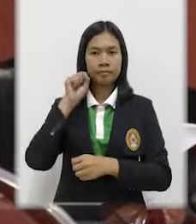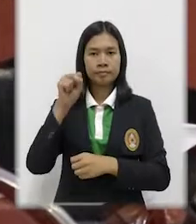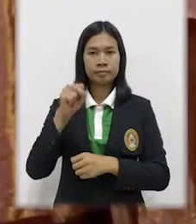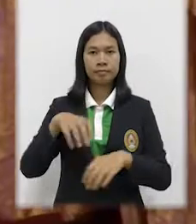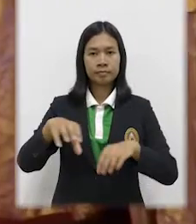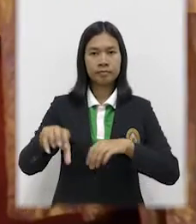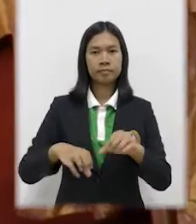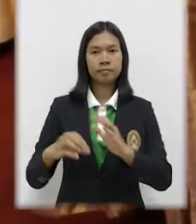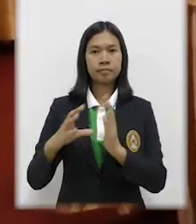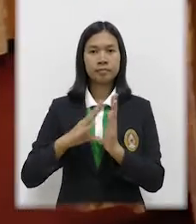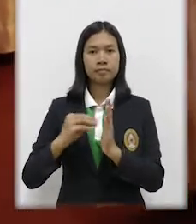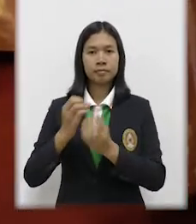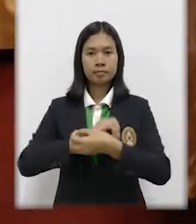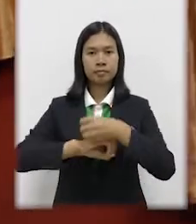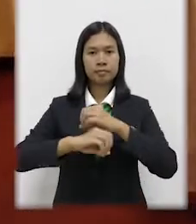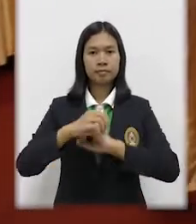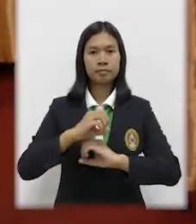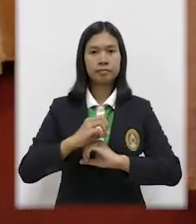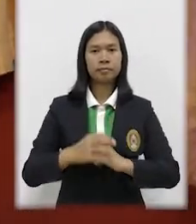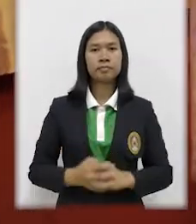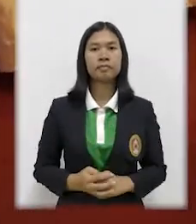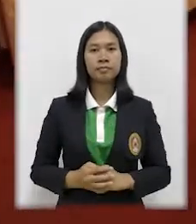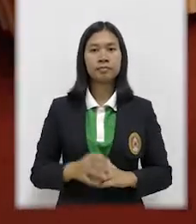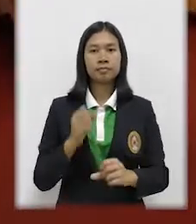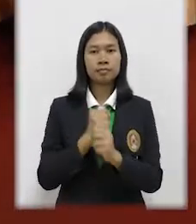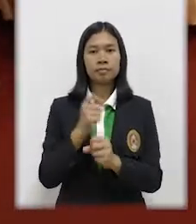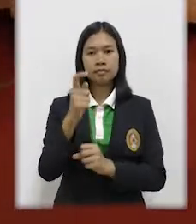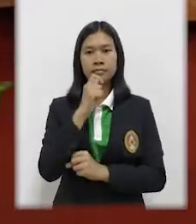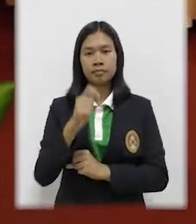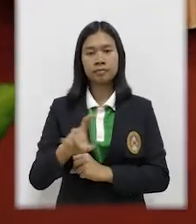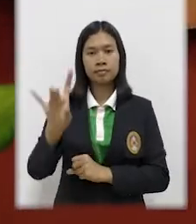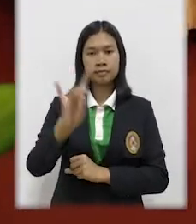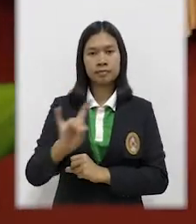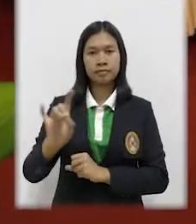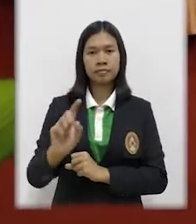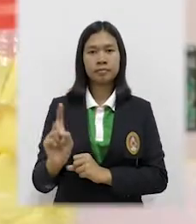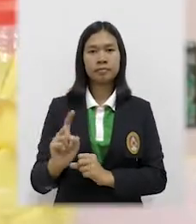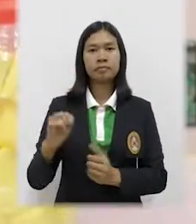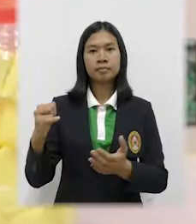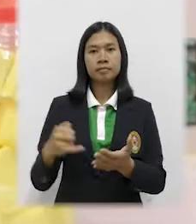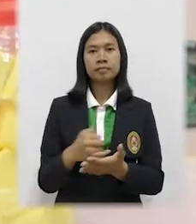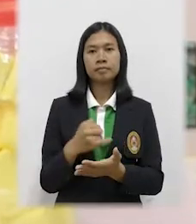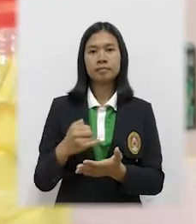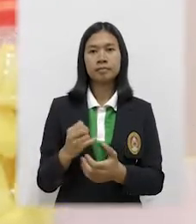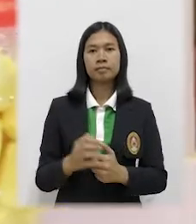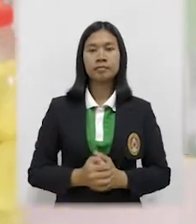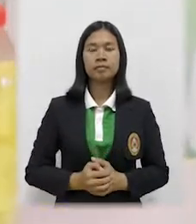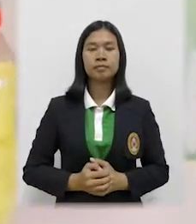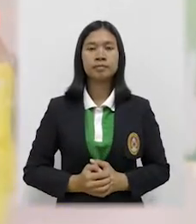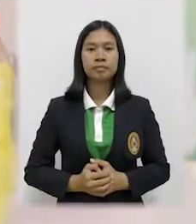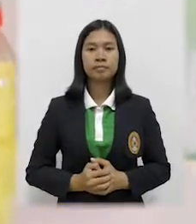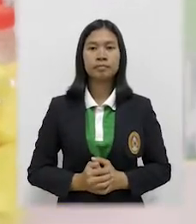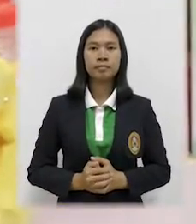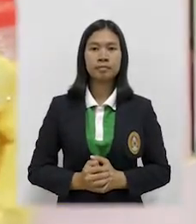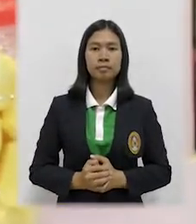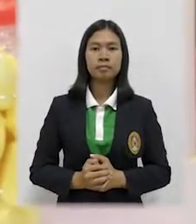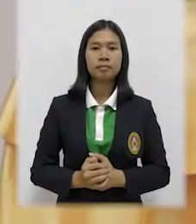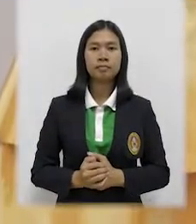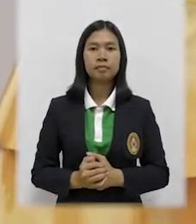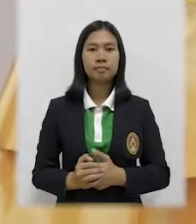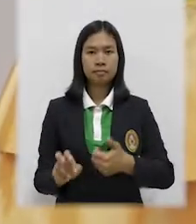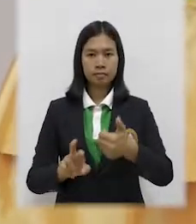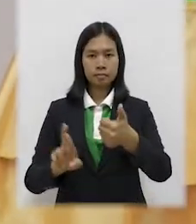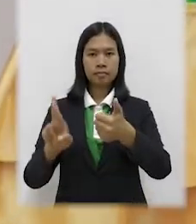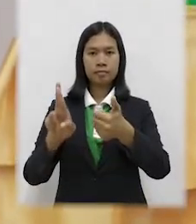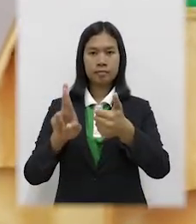ยราชภัฏสกลนครจัดการอบรมเชิงปฏิบัติการการผลิตอาหารสัตว์อย่างง่ายเพื่อใช้ในฟาร์มรุ่นที่1